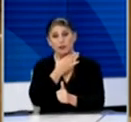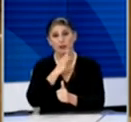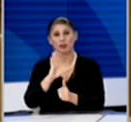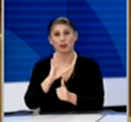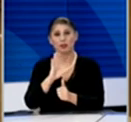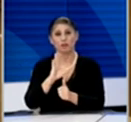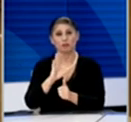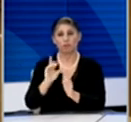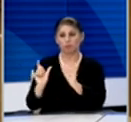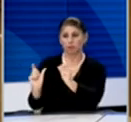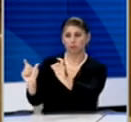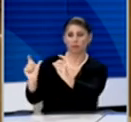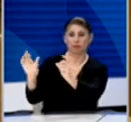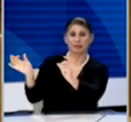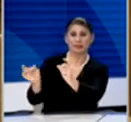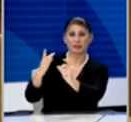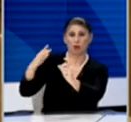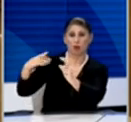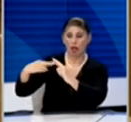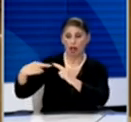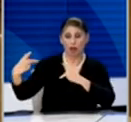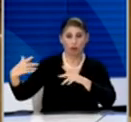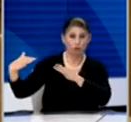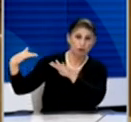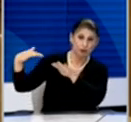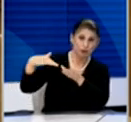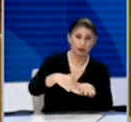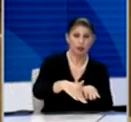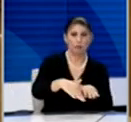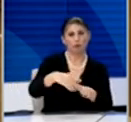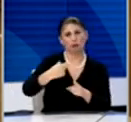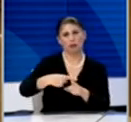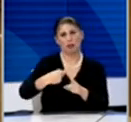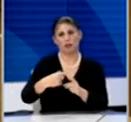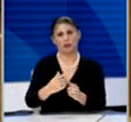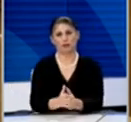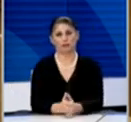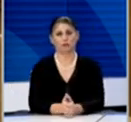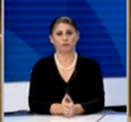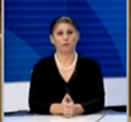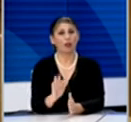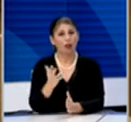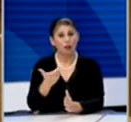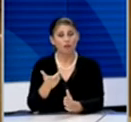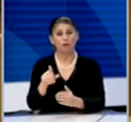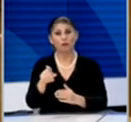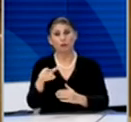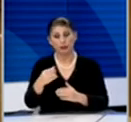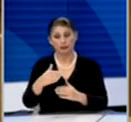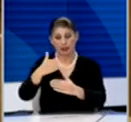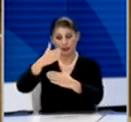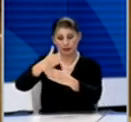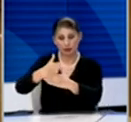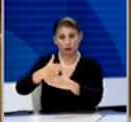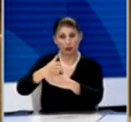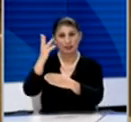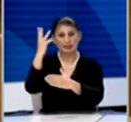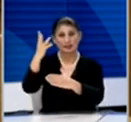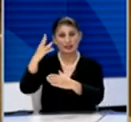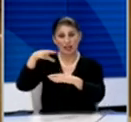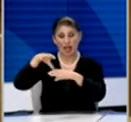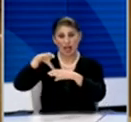παρεμποδίσουν τους τυχόν εχθρούς να εισέλθουν στην ελλάδα αφού βρίσκονται στο σταυροδρόμι των τριών